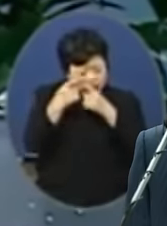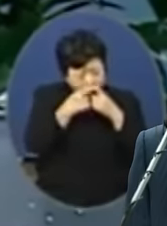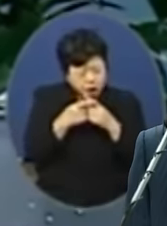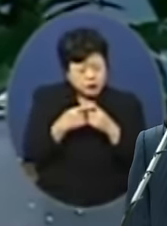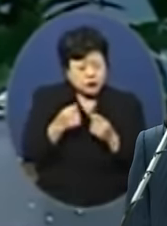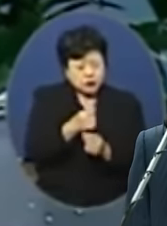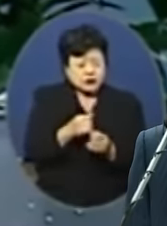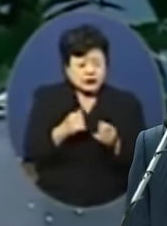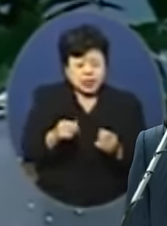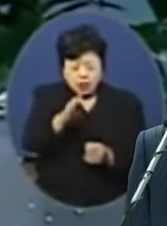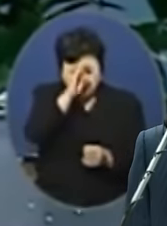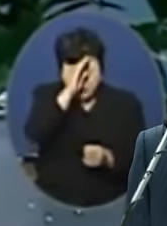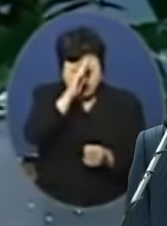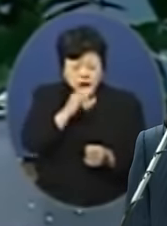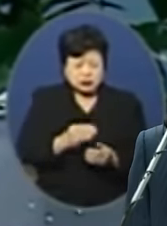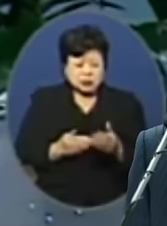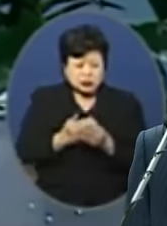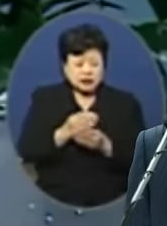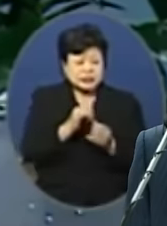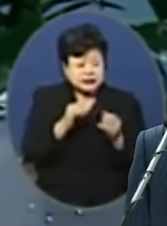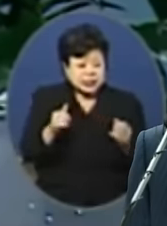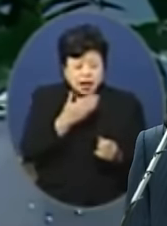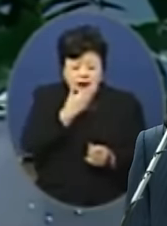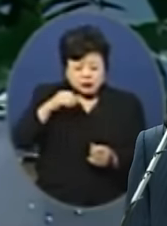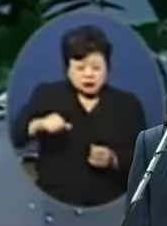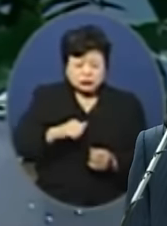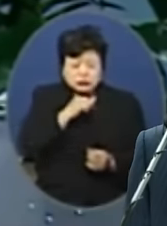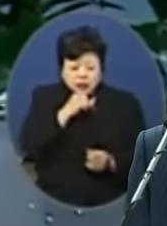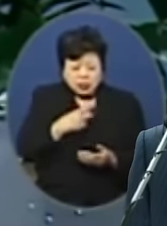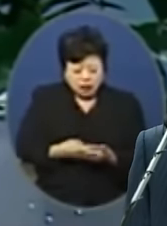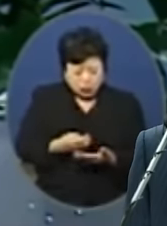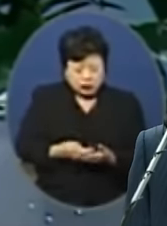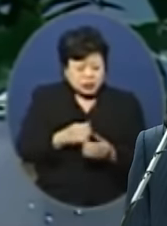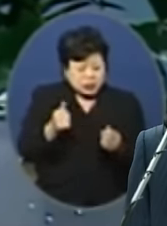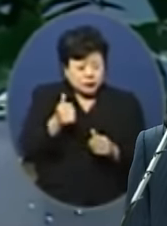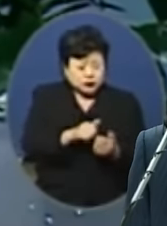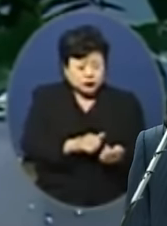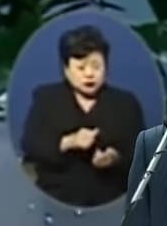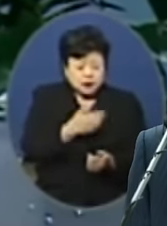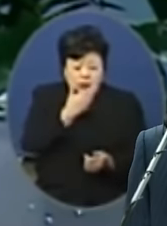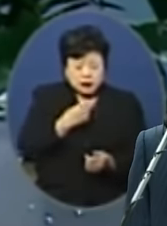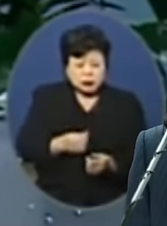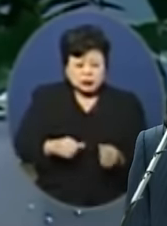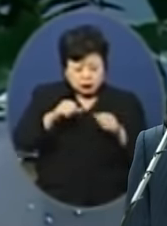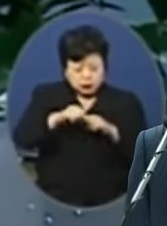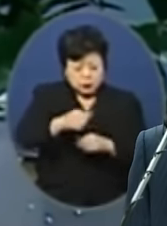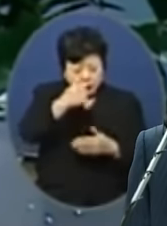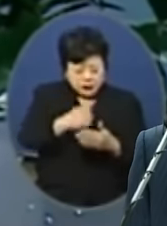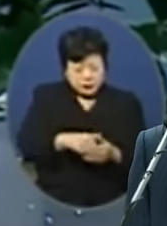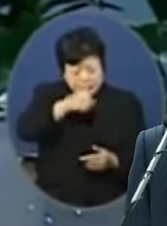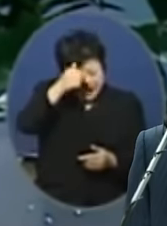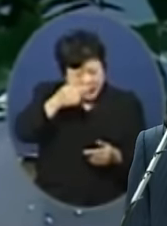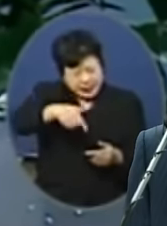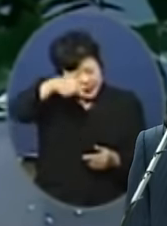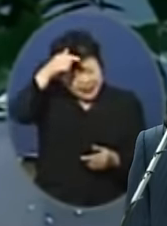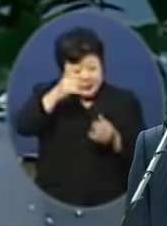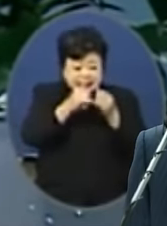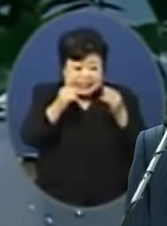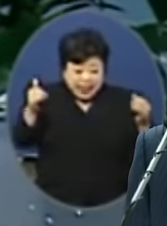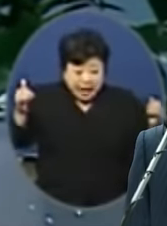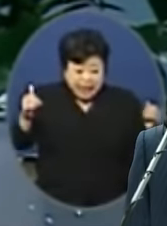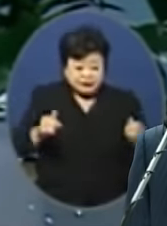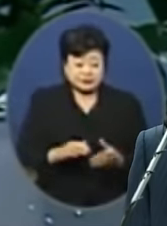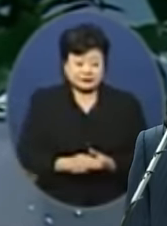묶인 사람, 병에 끌려가는 사람, 저주와 가난에 허덕이는 사람, 죽음과 절망에 이르는 사람, 옛사람인 것입니다.